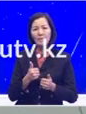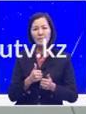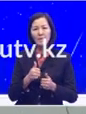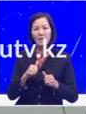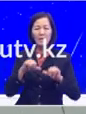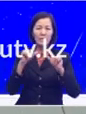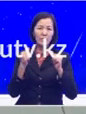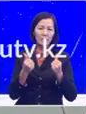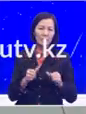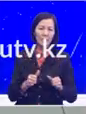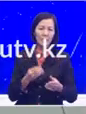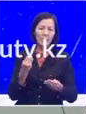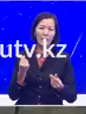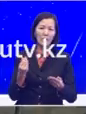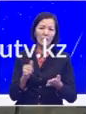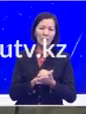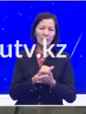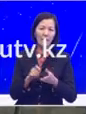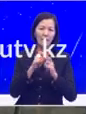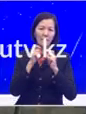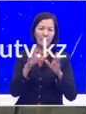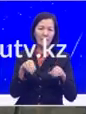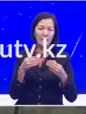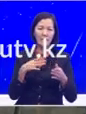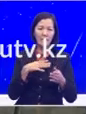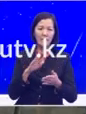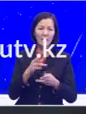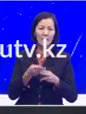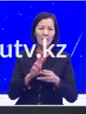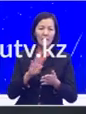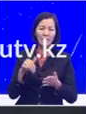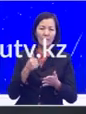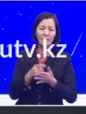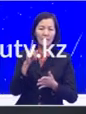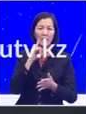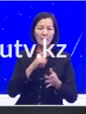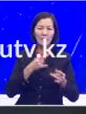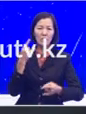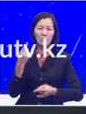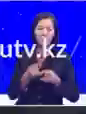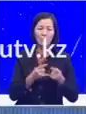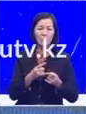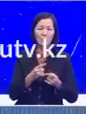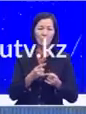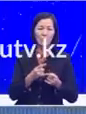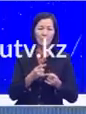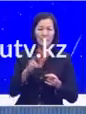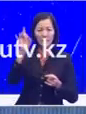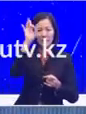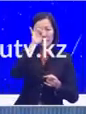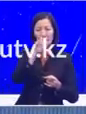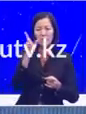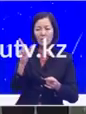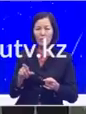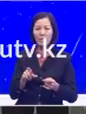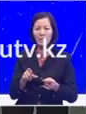табыс етілді, қаржылай сыйақы берілді. Ең бастысы, олар қазақ журналистикасындағы дара тұлғаның батасын алды,